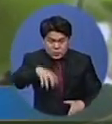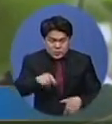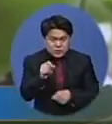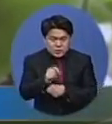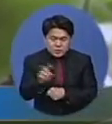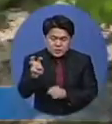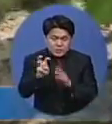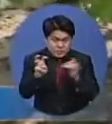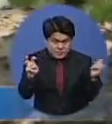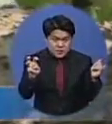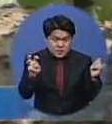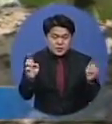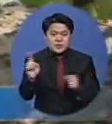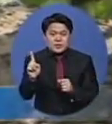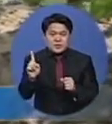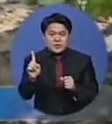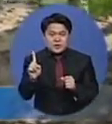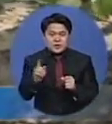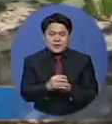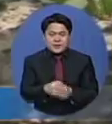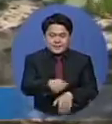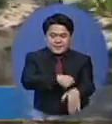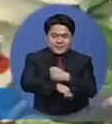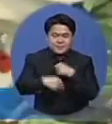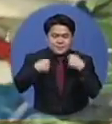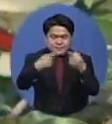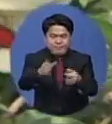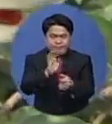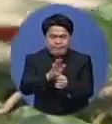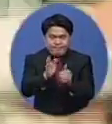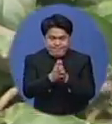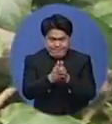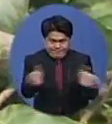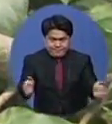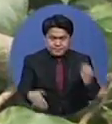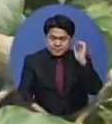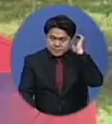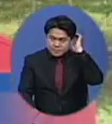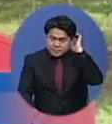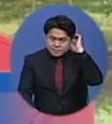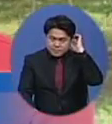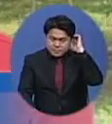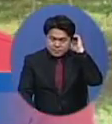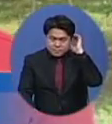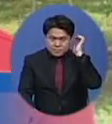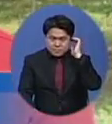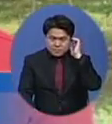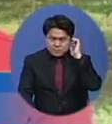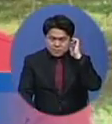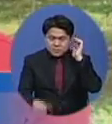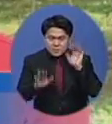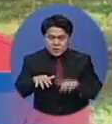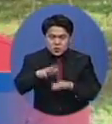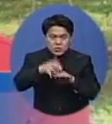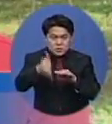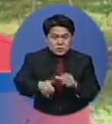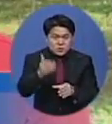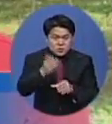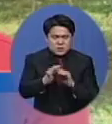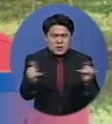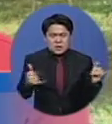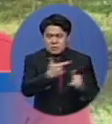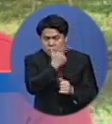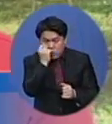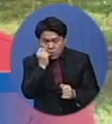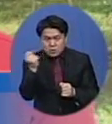소속 30여 명의 직원들이 팔을 걷고 나섰습니다. 지금 농사철인데 인력들이 많이 부족합니다.